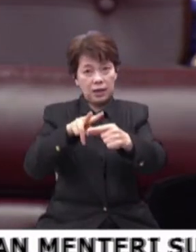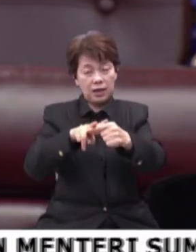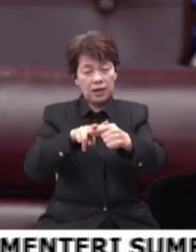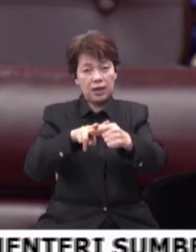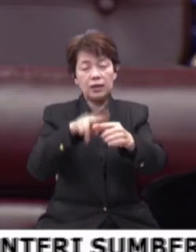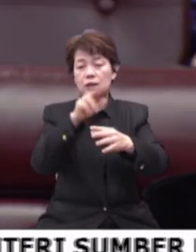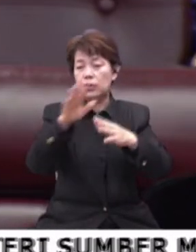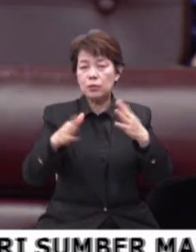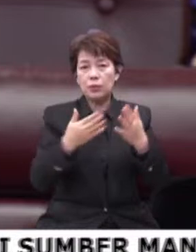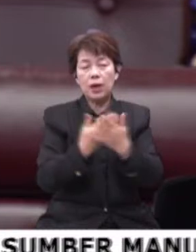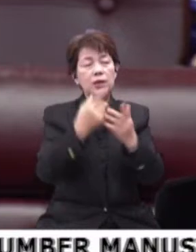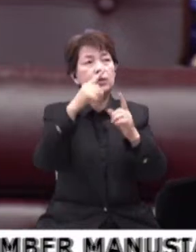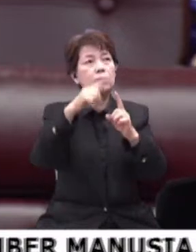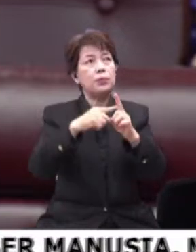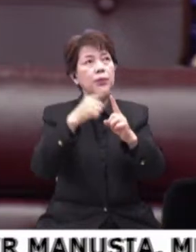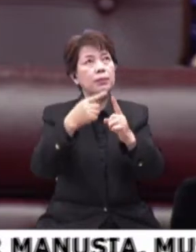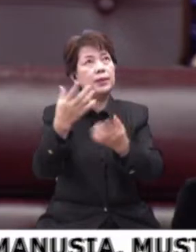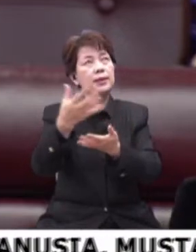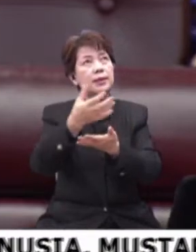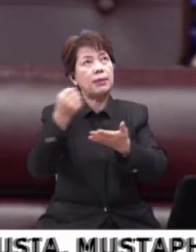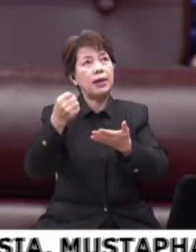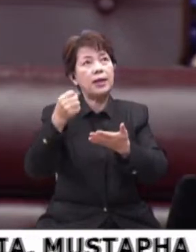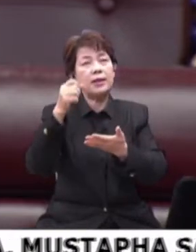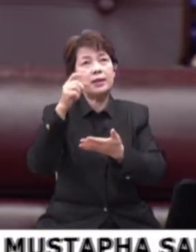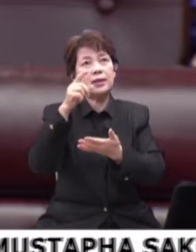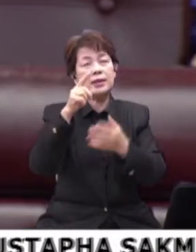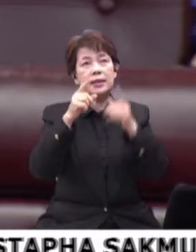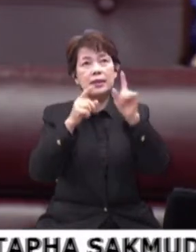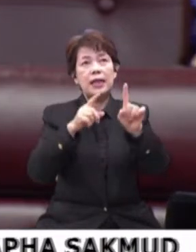gelangganan sebulan mencapai 100.000